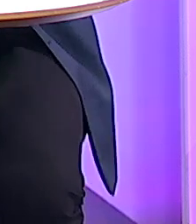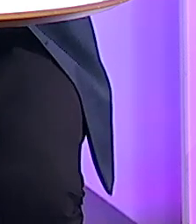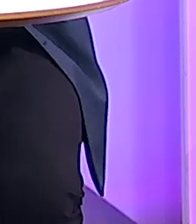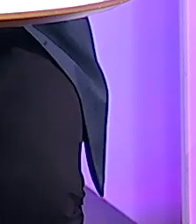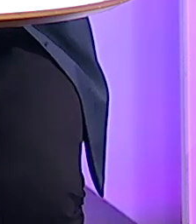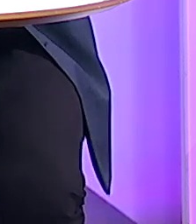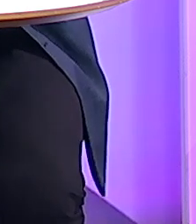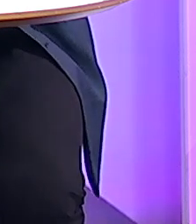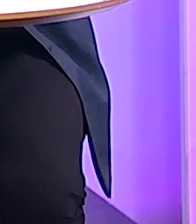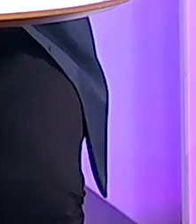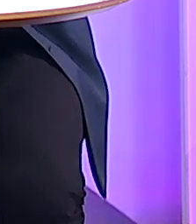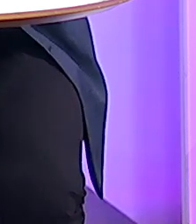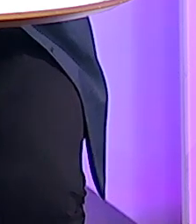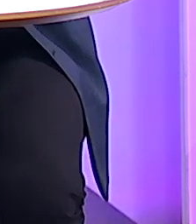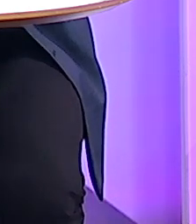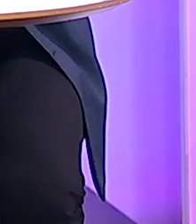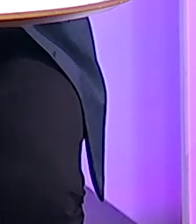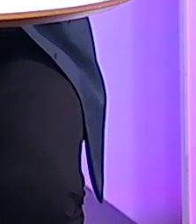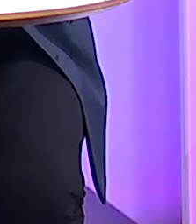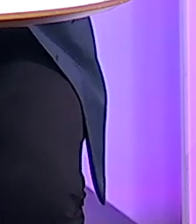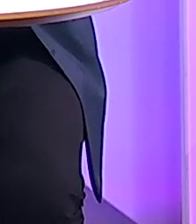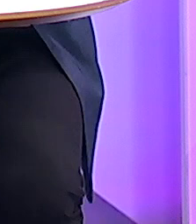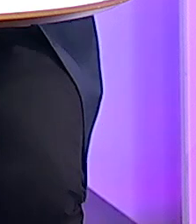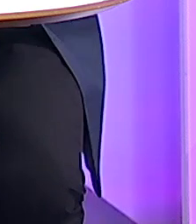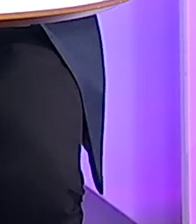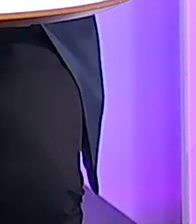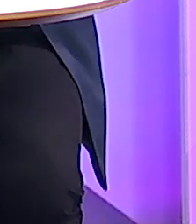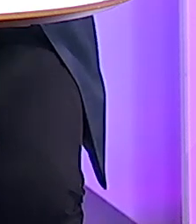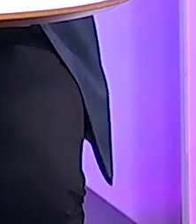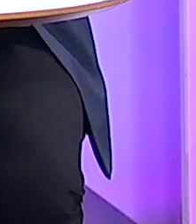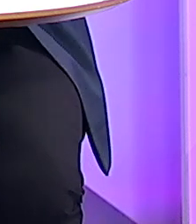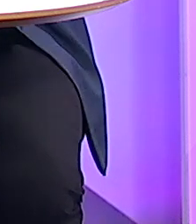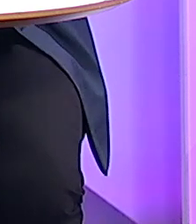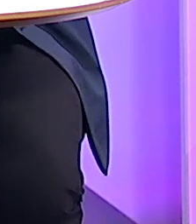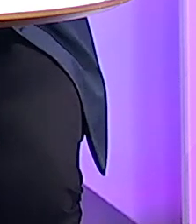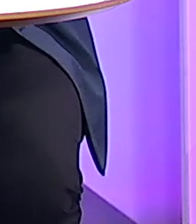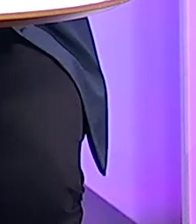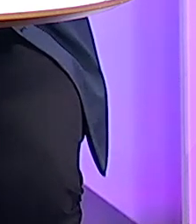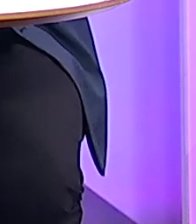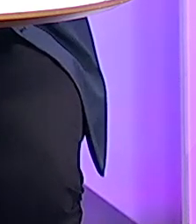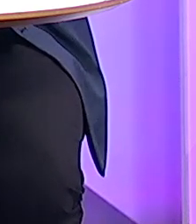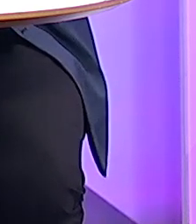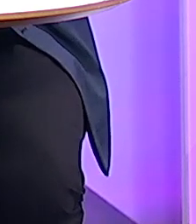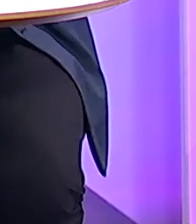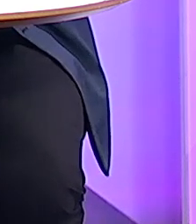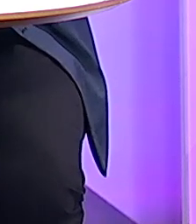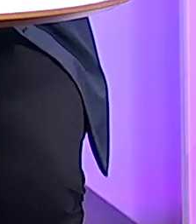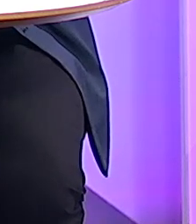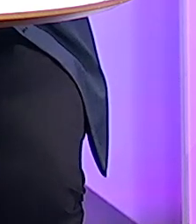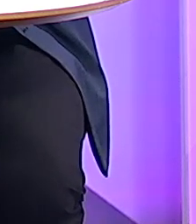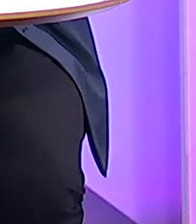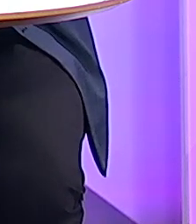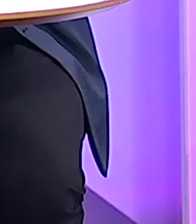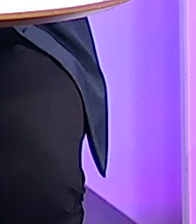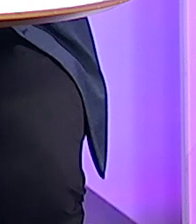depan yang cerah dalam pendidikan bahasa Inggeris. Selain itu, Ifan nak kongsikan juga tema